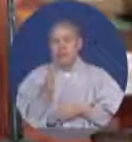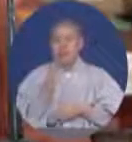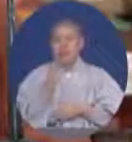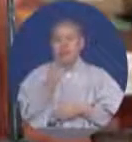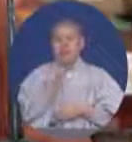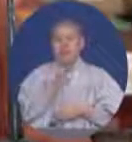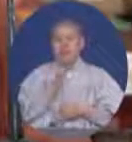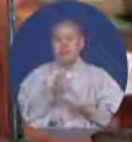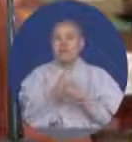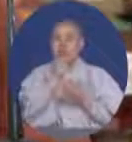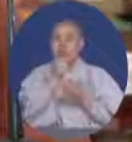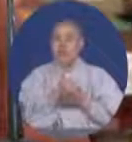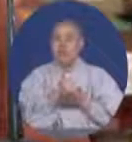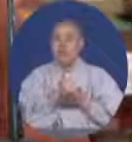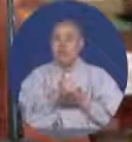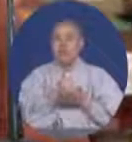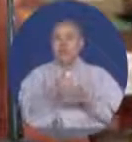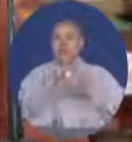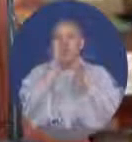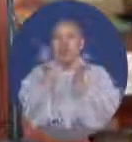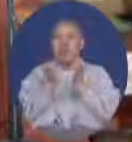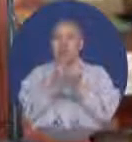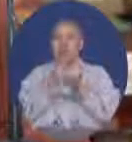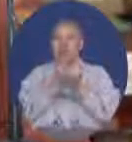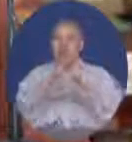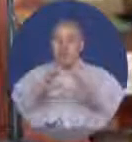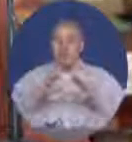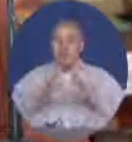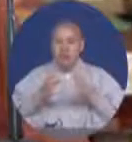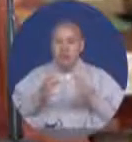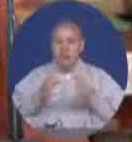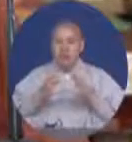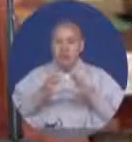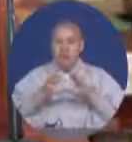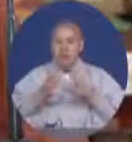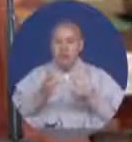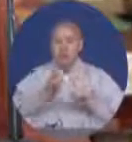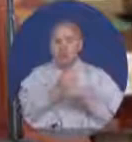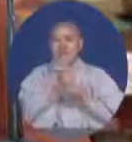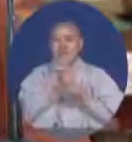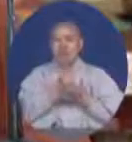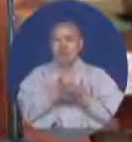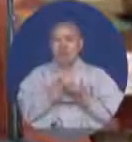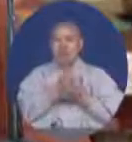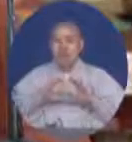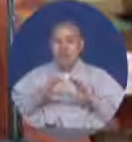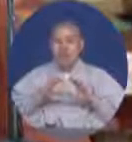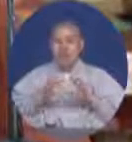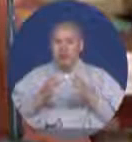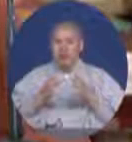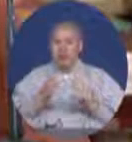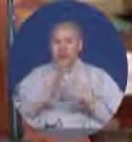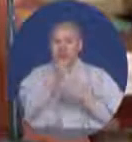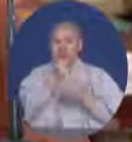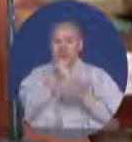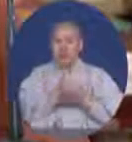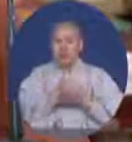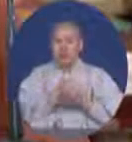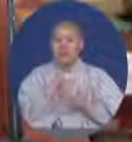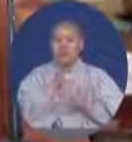열반불, 온 법계가 부처님이신 법계불, 마음이 부처님이신